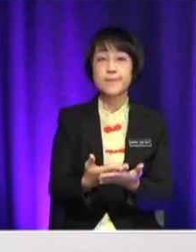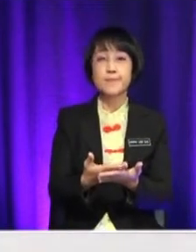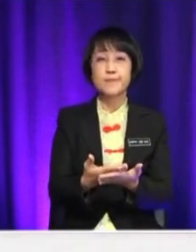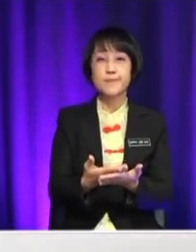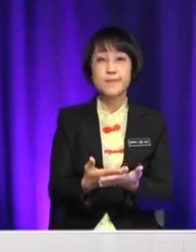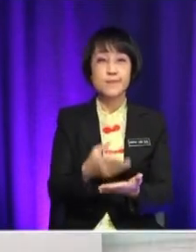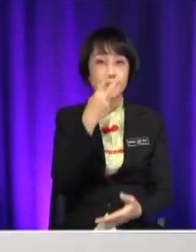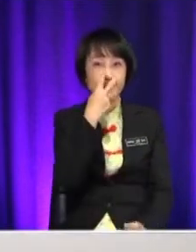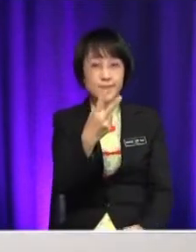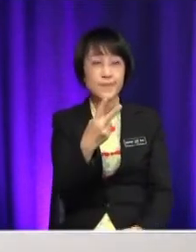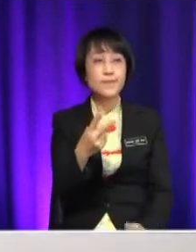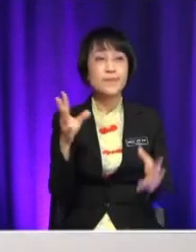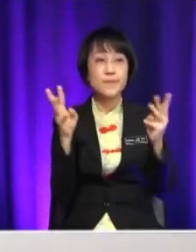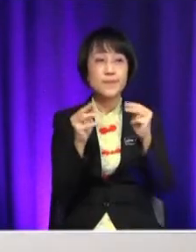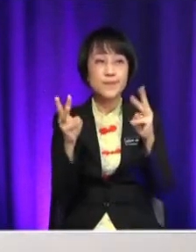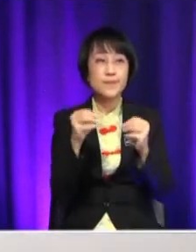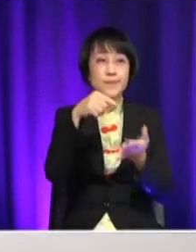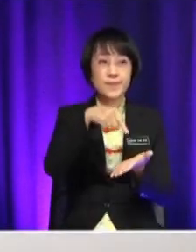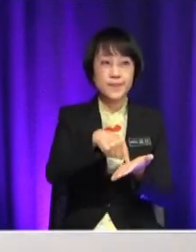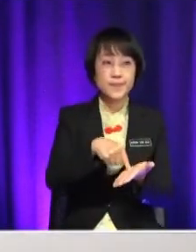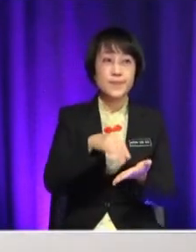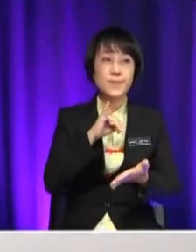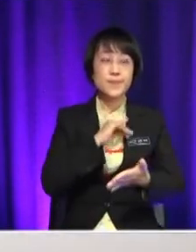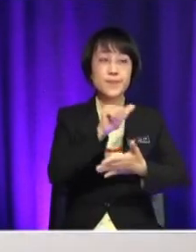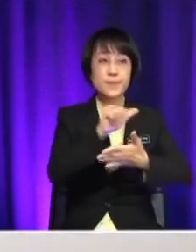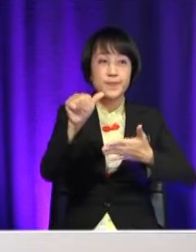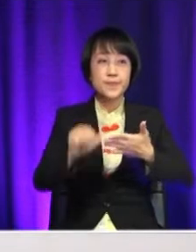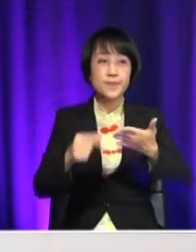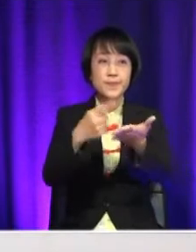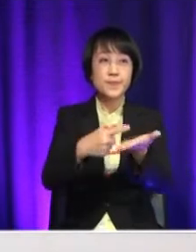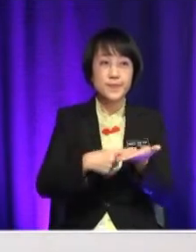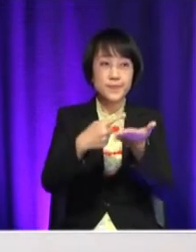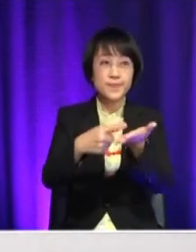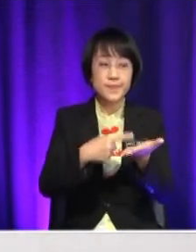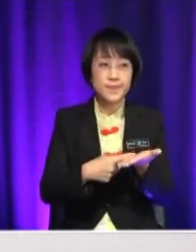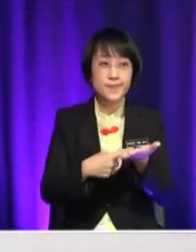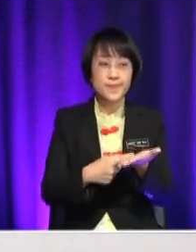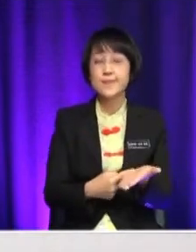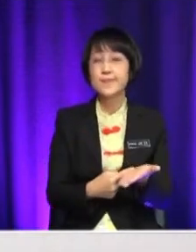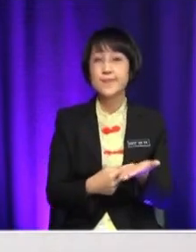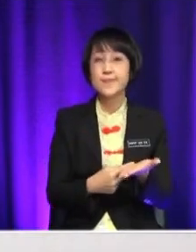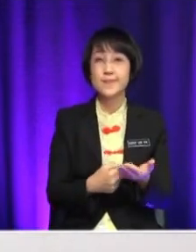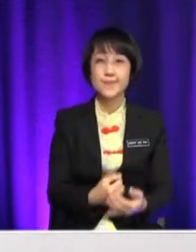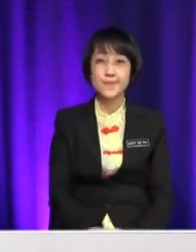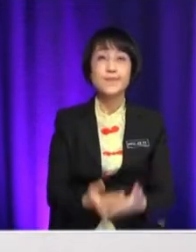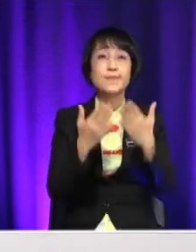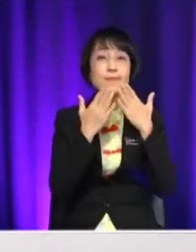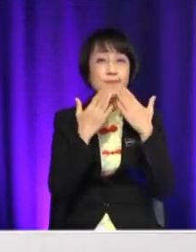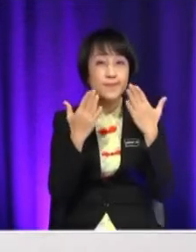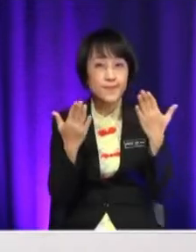Lantaran keterbatasan waktu, saya mohon mengakhiri bicara ini. Selanjutnya mohon mengundur diri. Sekian wabillahi taufiq wa